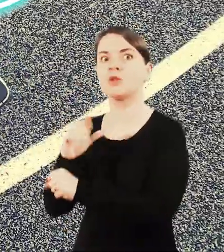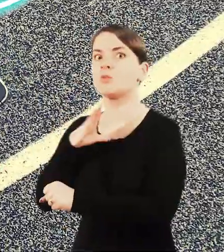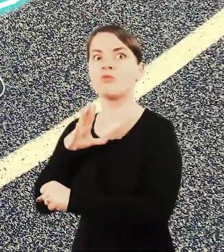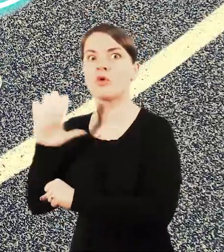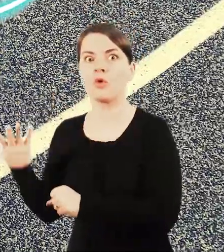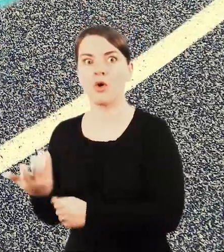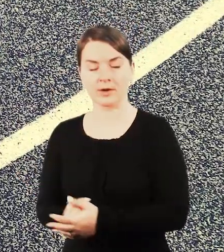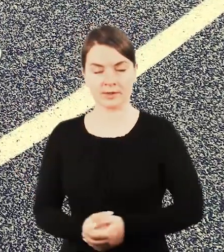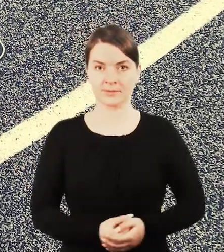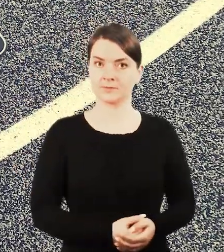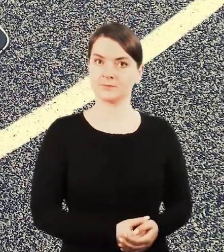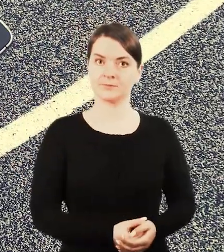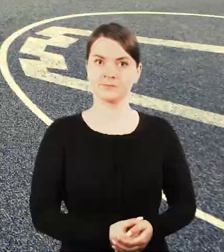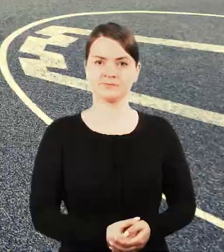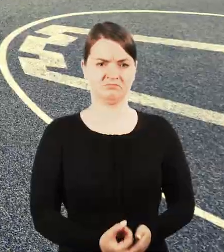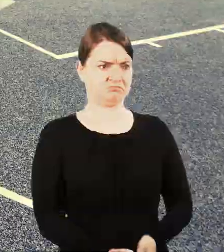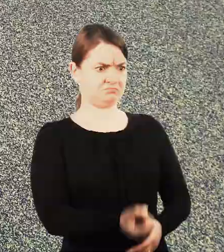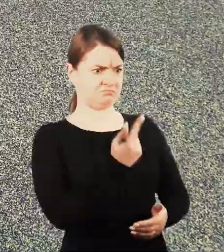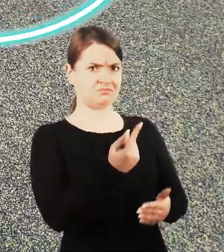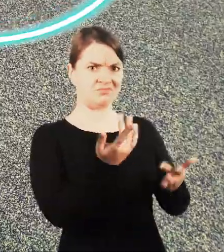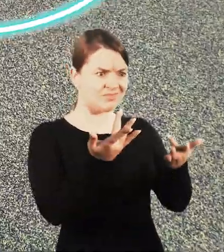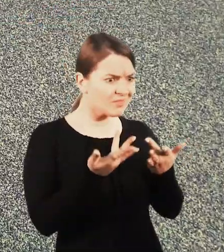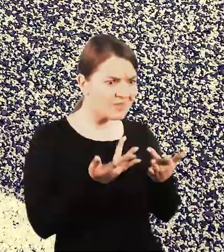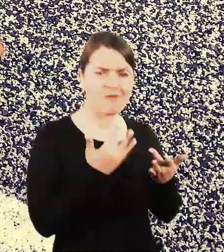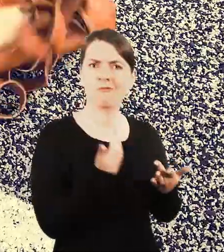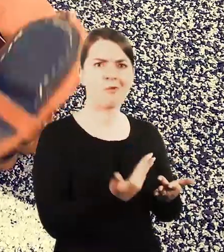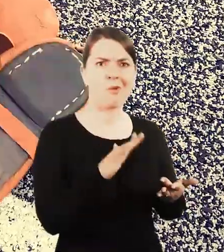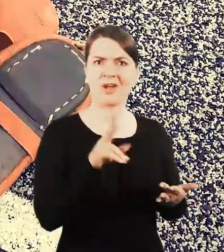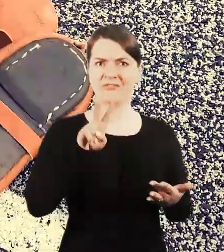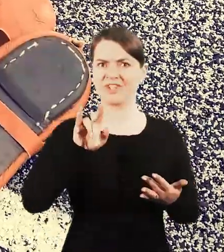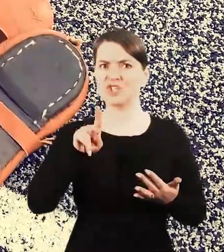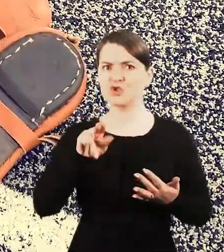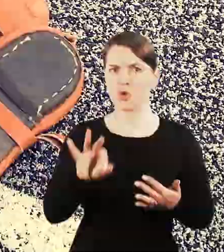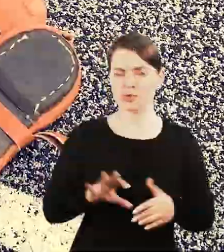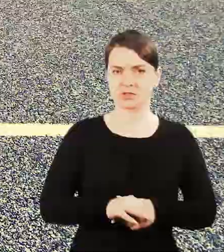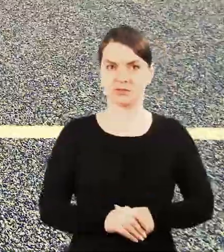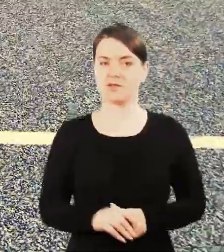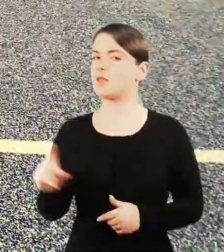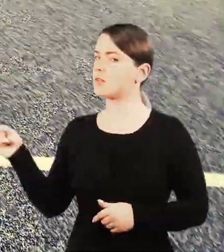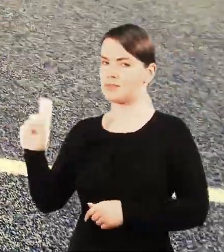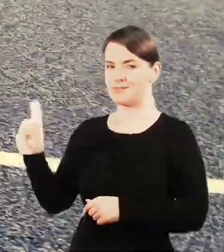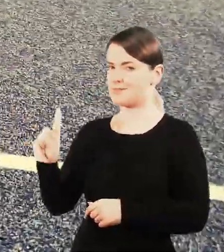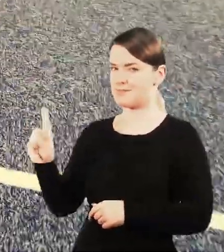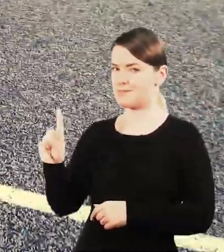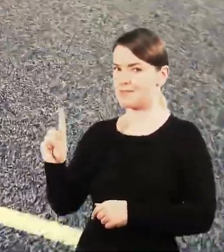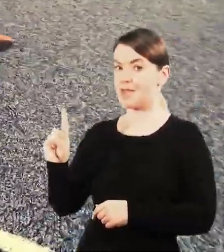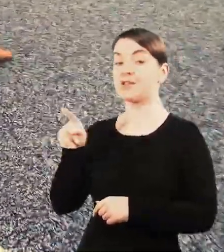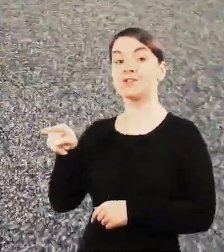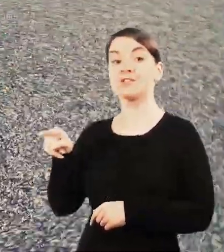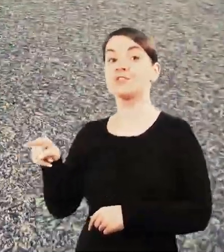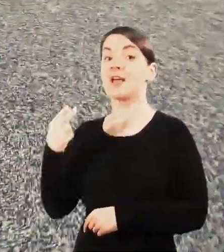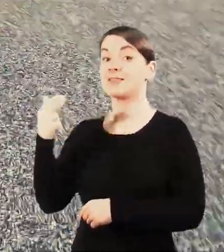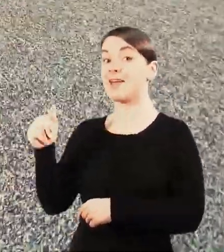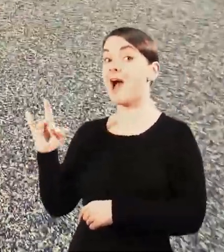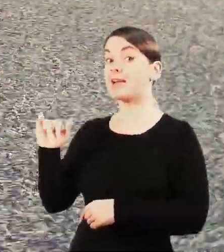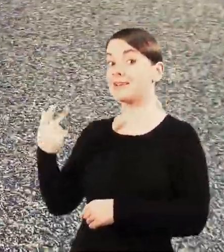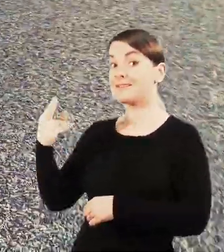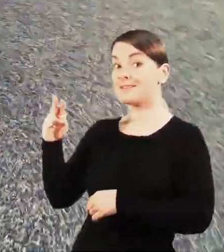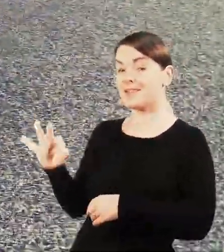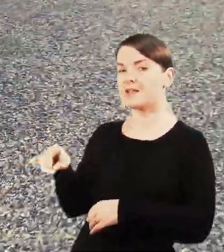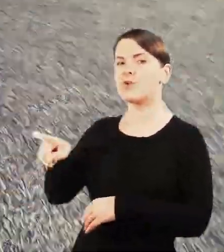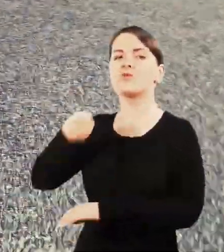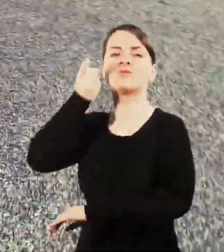vaikščiojo seniau. Gaudyk. Kas čia dabar per vyžos? Čia ne vyžos, o